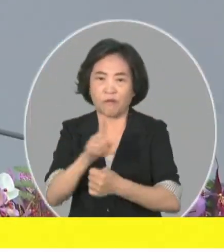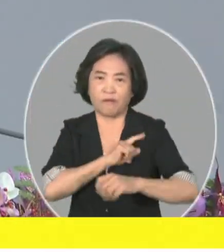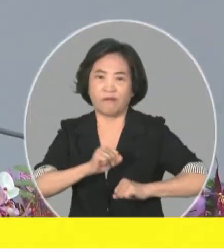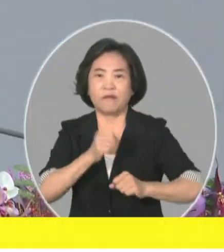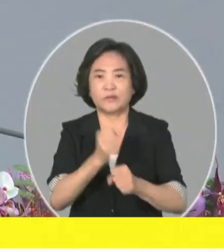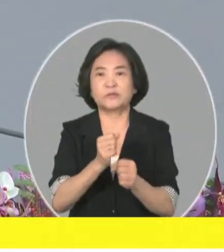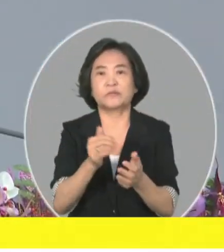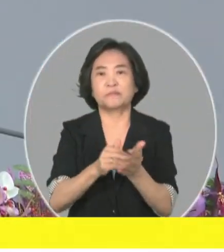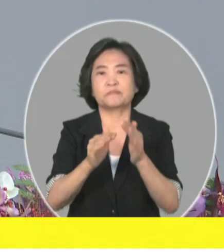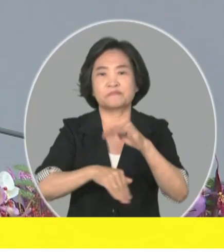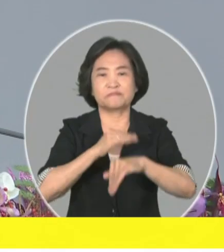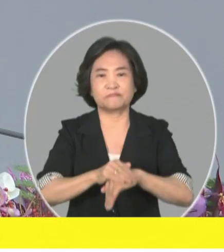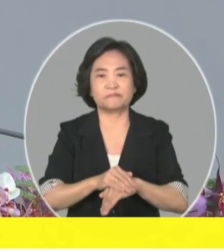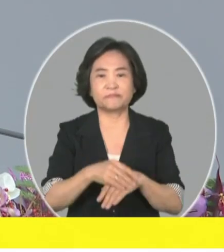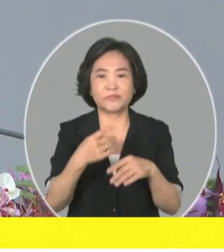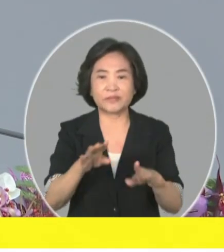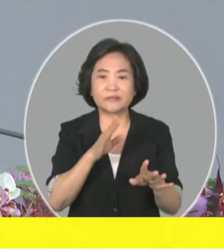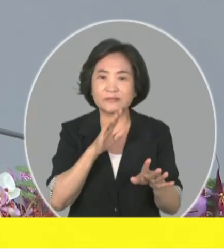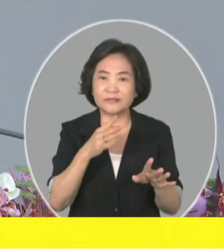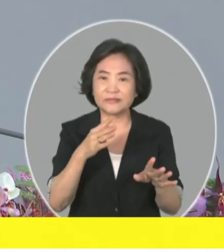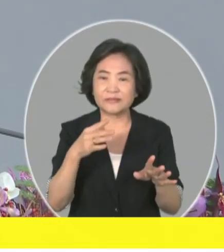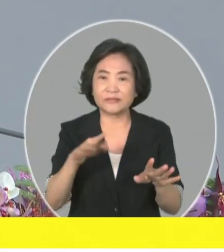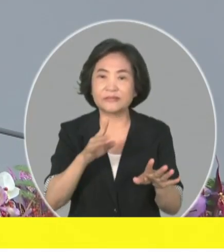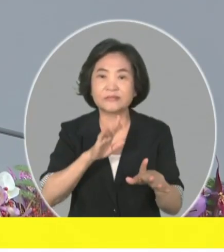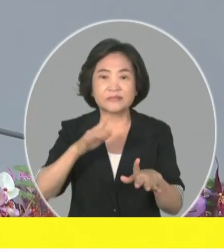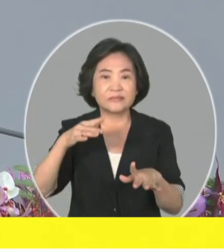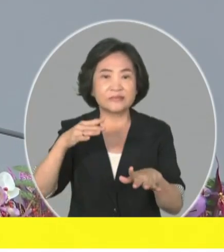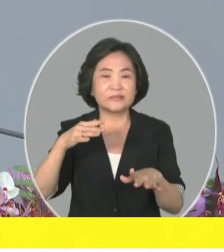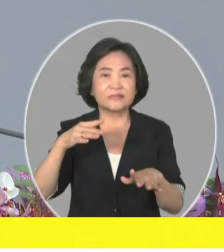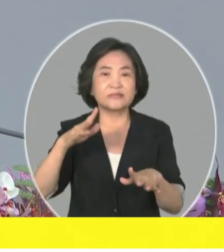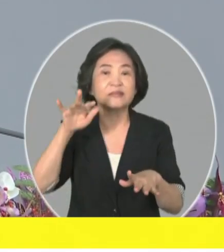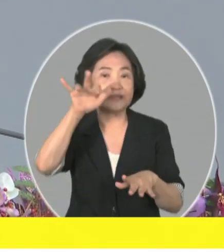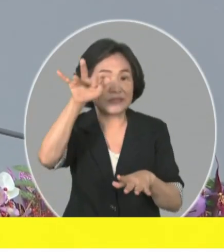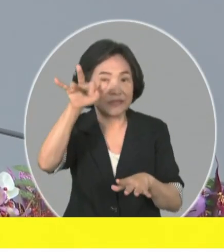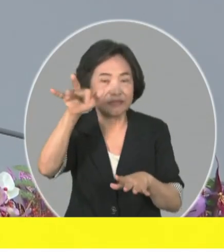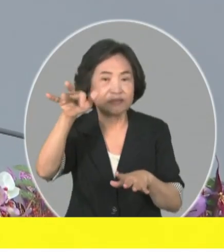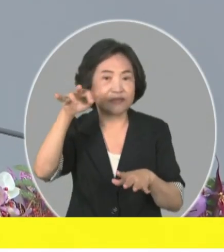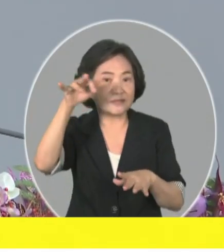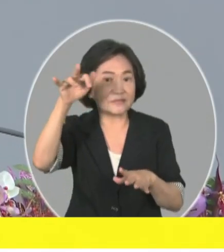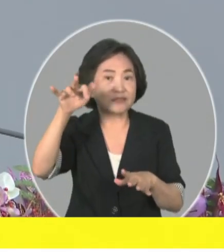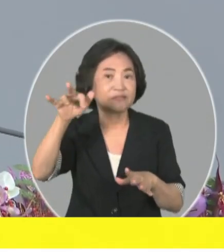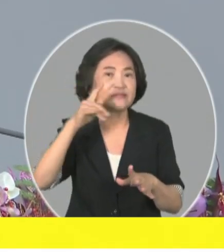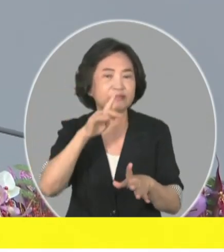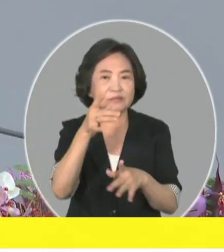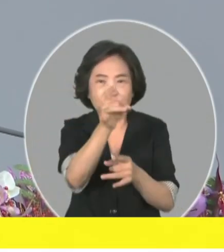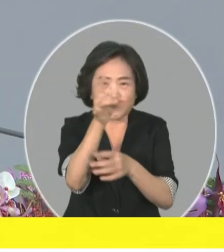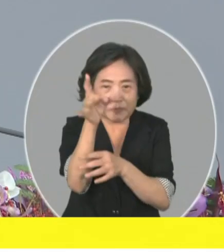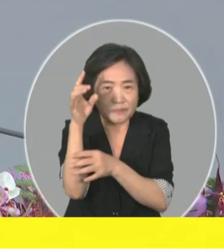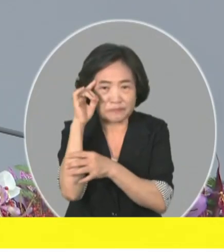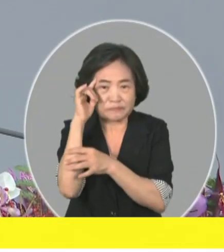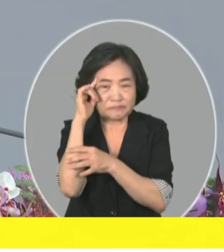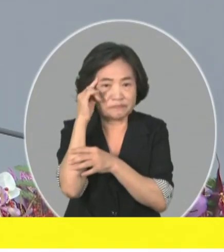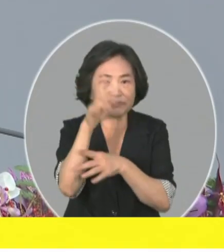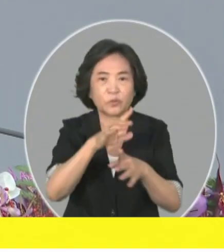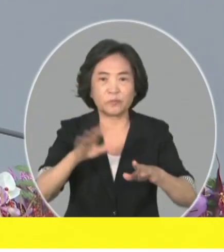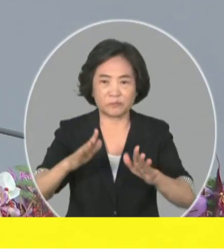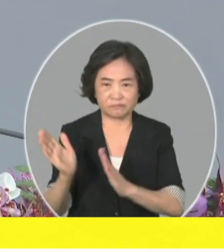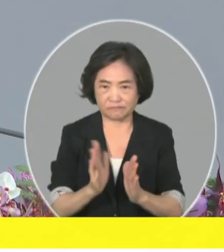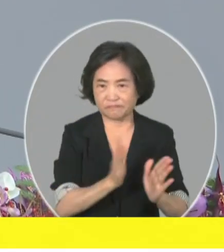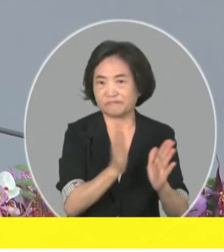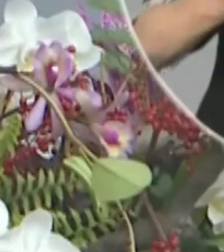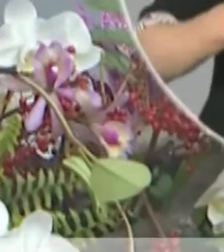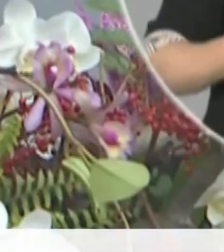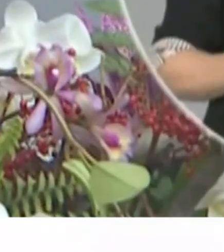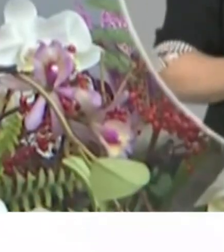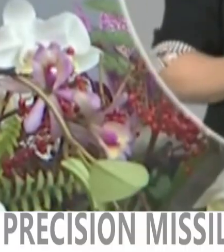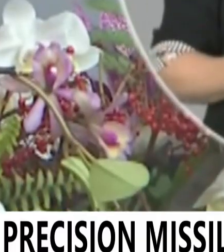极地筹获各类小型高机动性的精准打击武器，来建构完整的不对